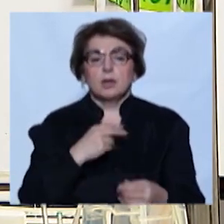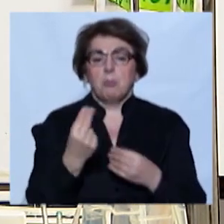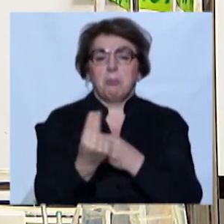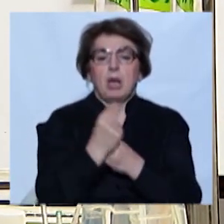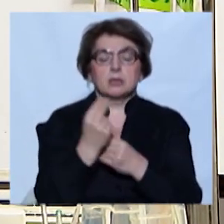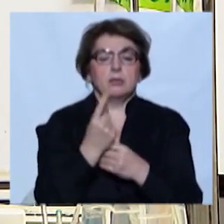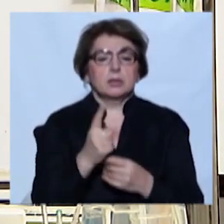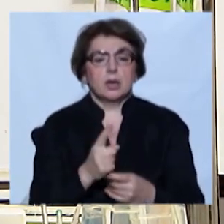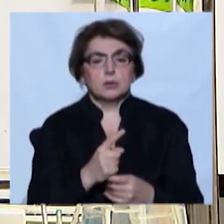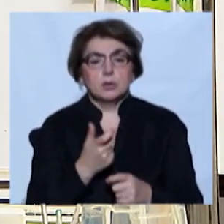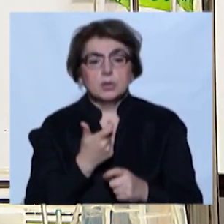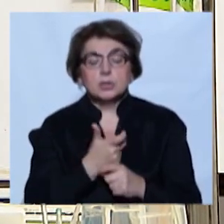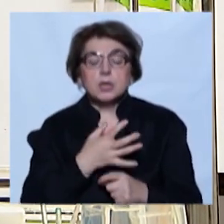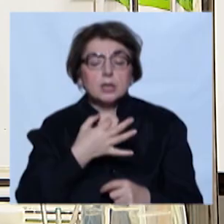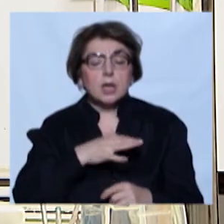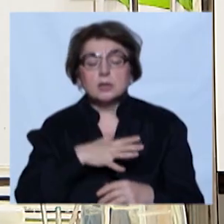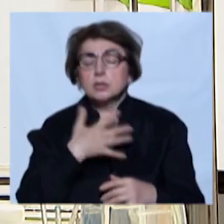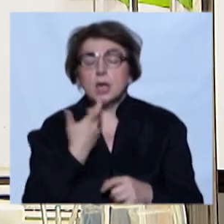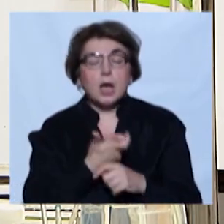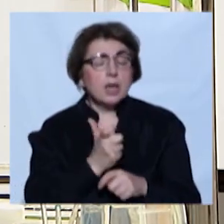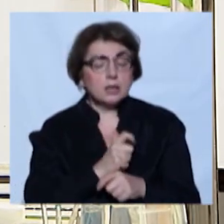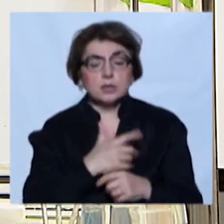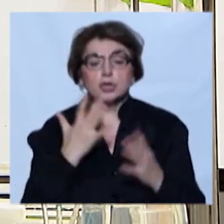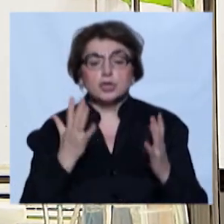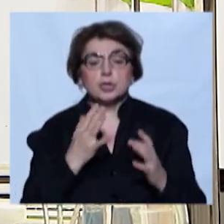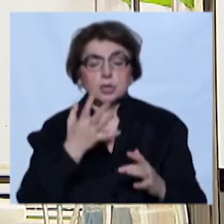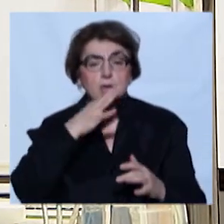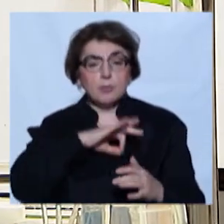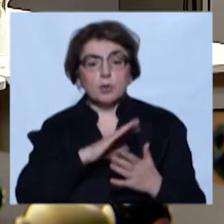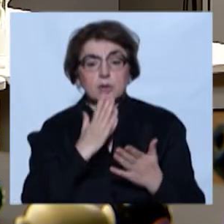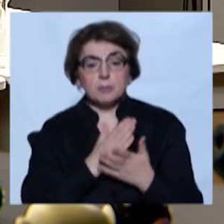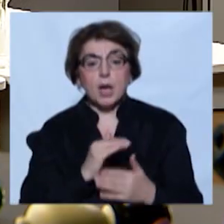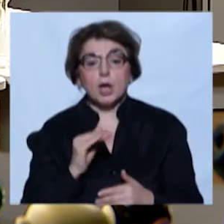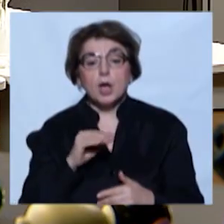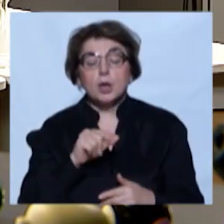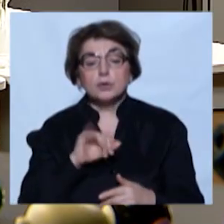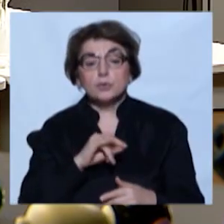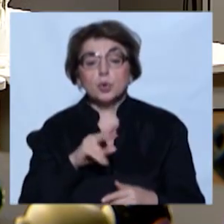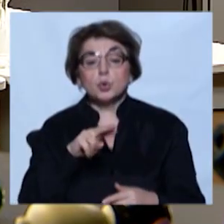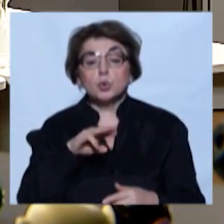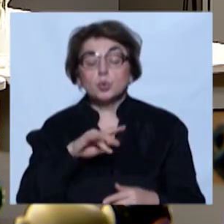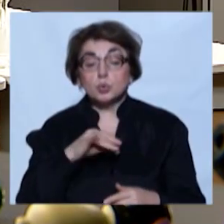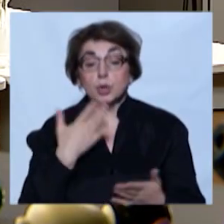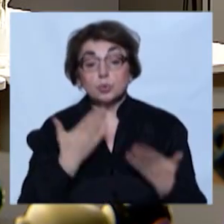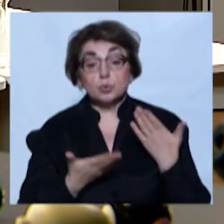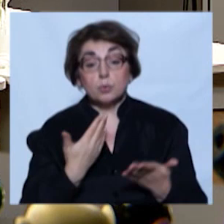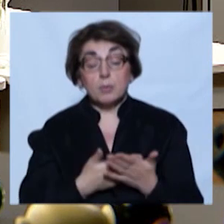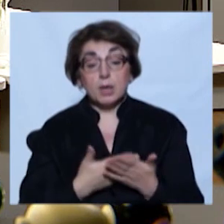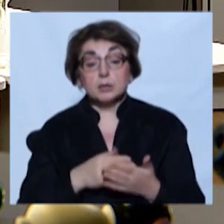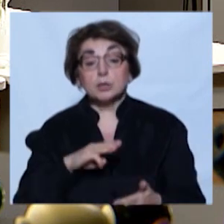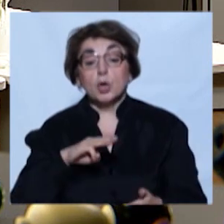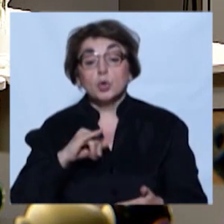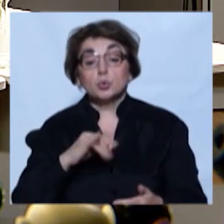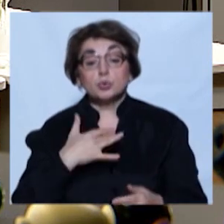მასწავლეთ. ძალიან დიდი გამოყენება აქვს ჩვენს დღევანდელ ნივთიერებას, ტუტეებს, კერძოდ. თუ არ გვექნებოდა ტუტე, ჩვენ